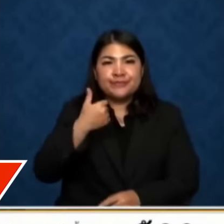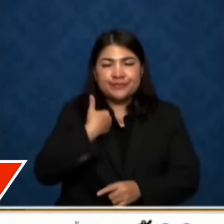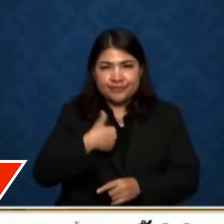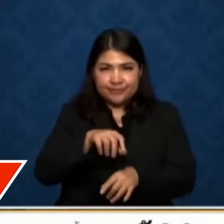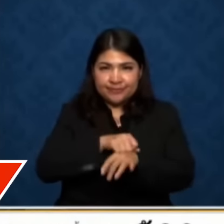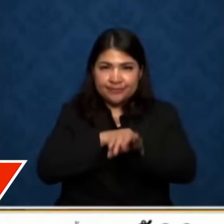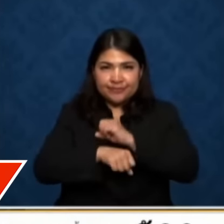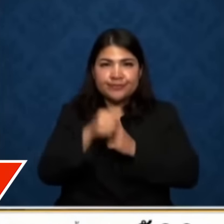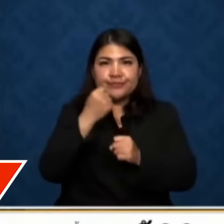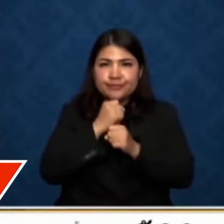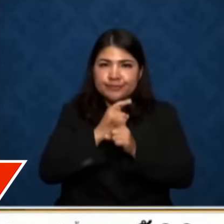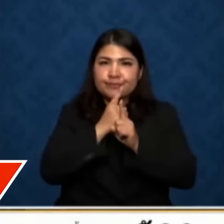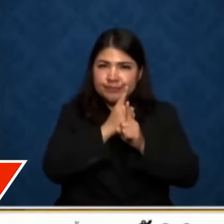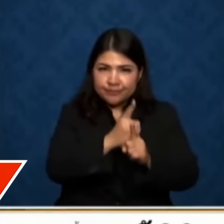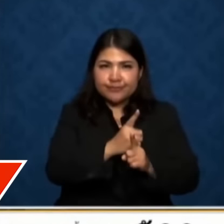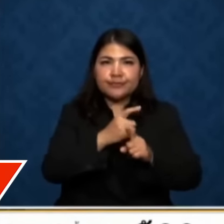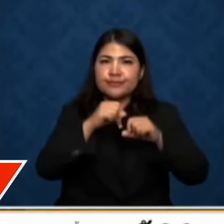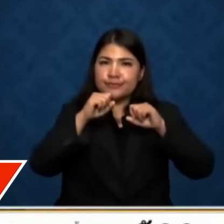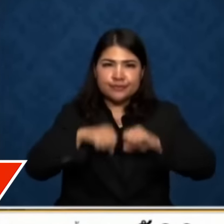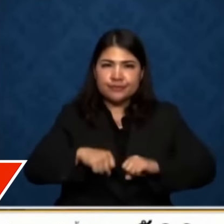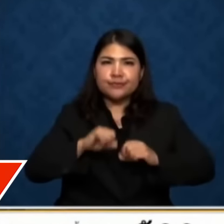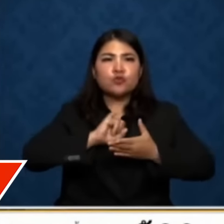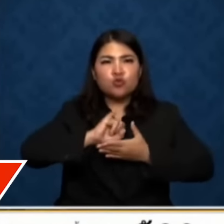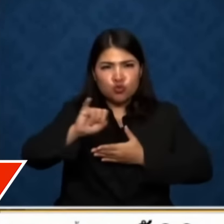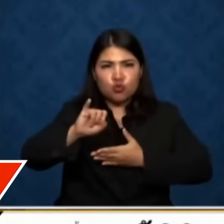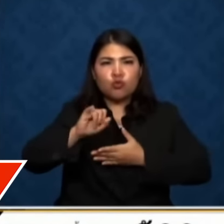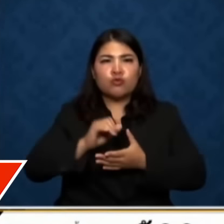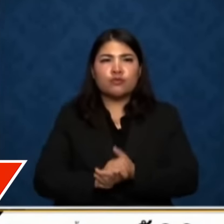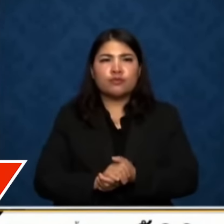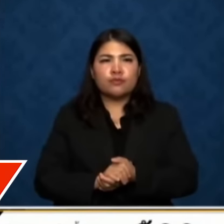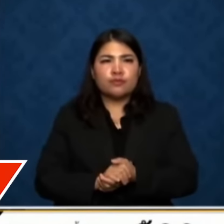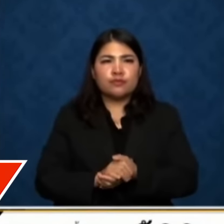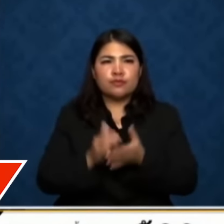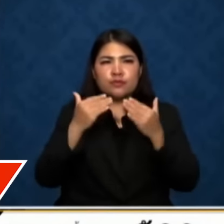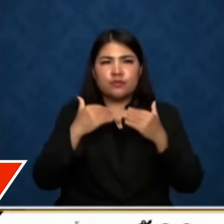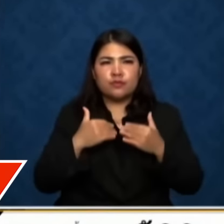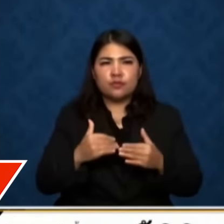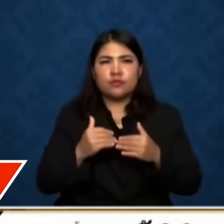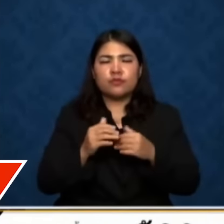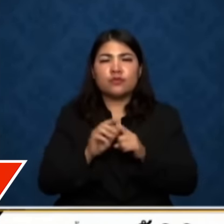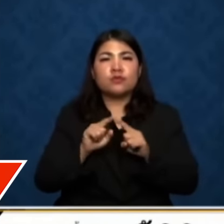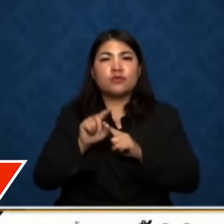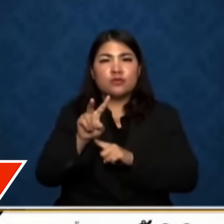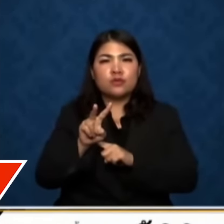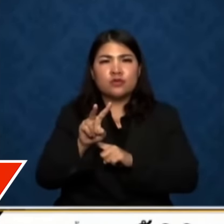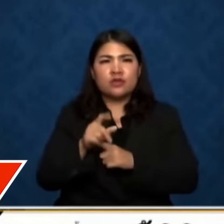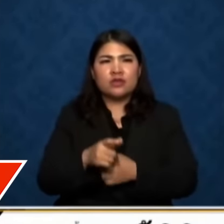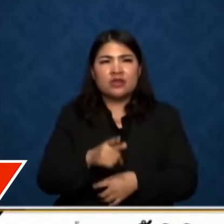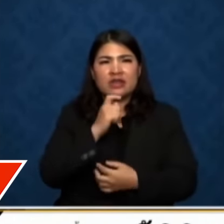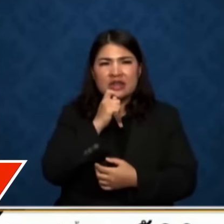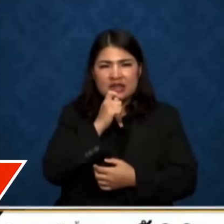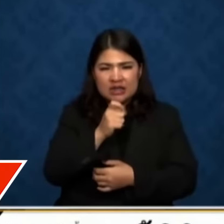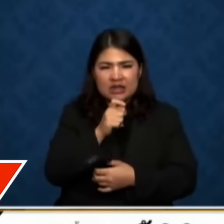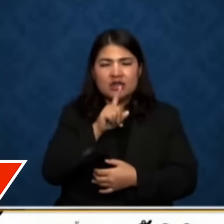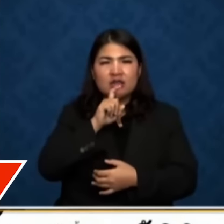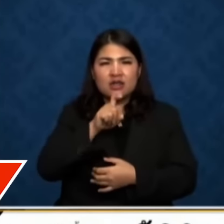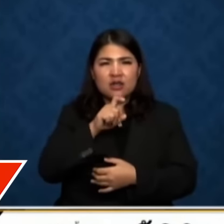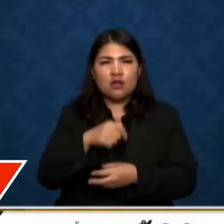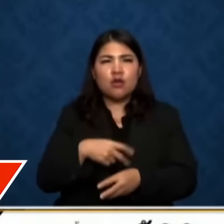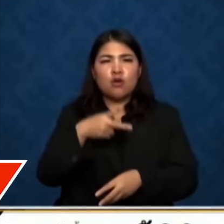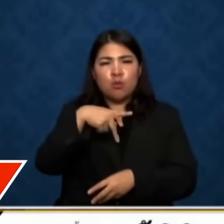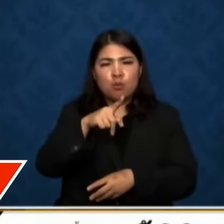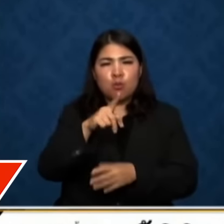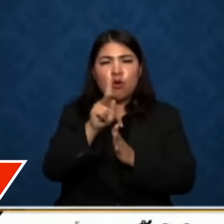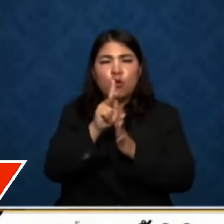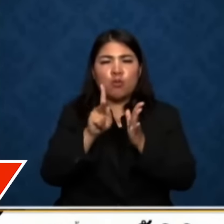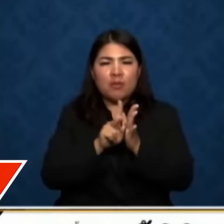ามเป็นการซักถามตามยติแล้วถูกต้องประเด็นที่2ครับการสอบสวนตามความหมายของปวิอาญามาตรา2อนุ